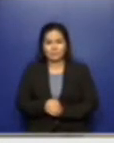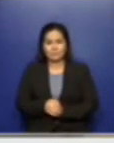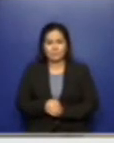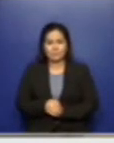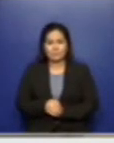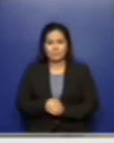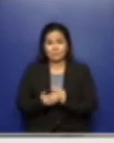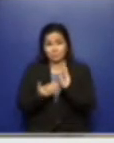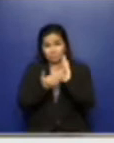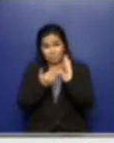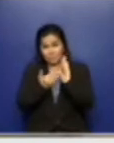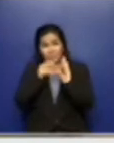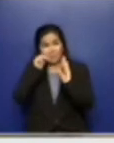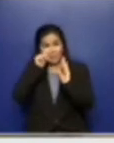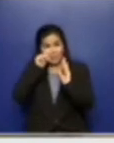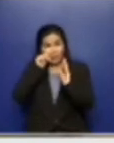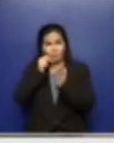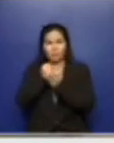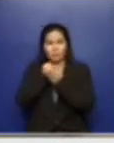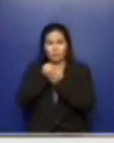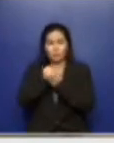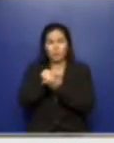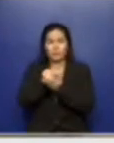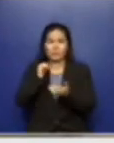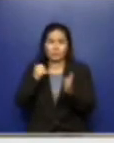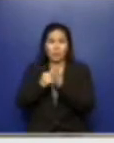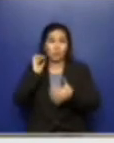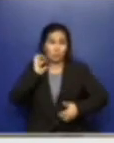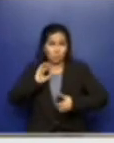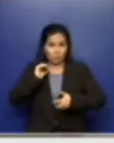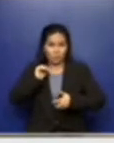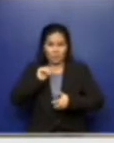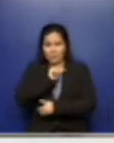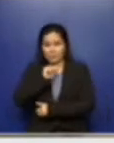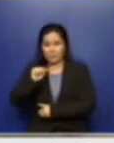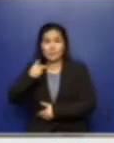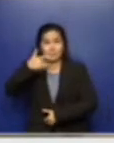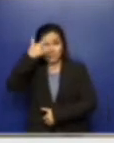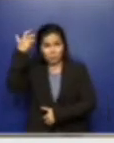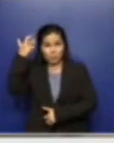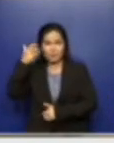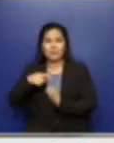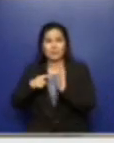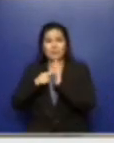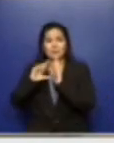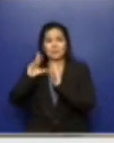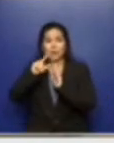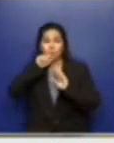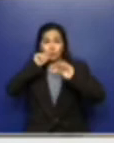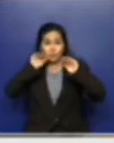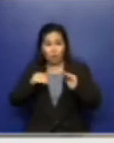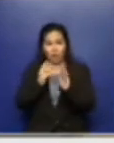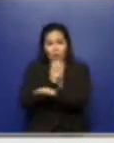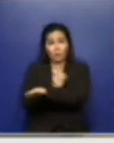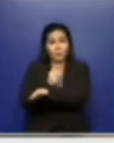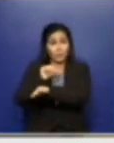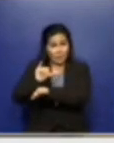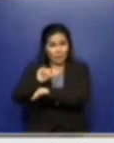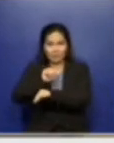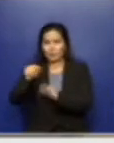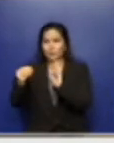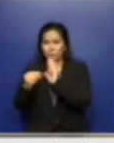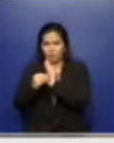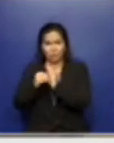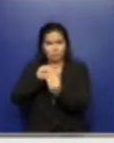ก็สามารถจะผันน้ำในจังหวัดลบบุรีไปจนถึงสิงห์บุรีชัยนาทอยุธยาและถึงกรุงเทพ